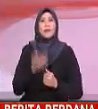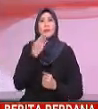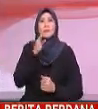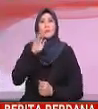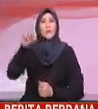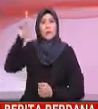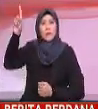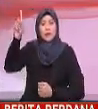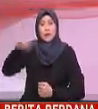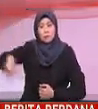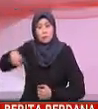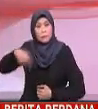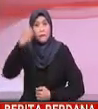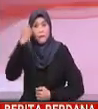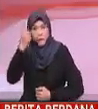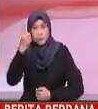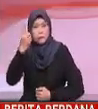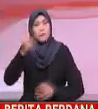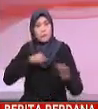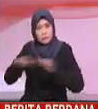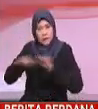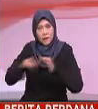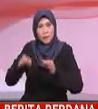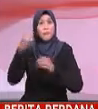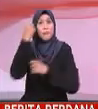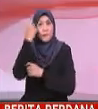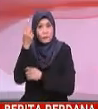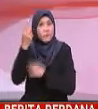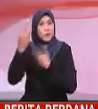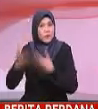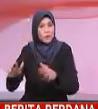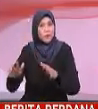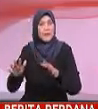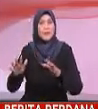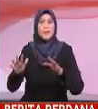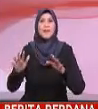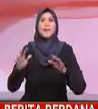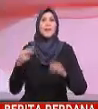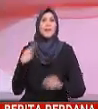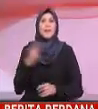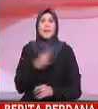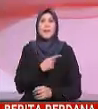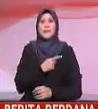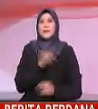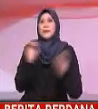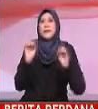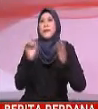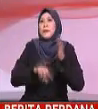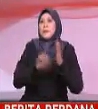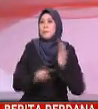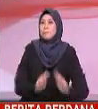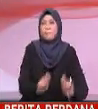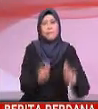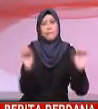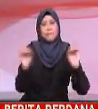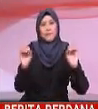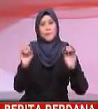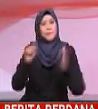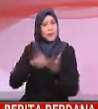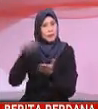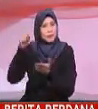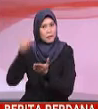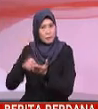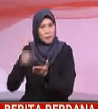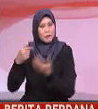alhamdulillah lah, lepas dia faham, dia dah faham apa yang kita jelaskan dan kita tak ada apa-apa tindakan kita buatlah. Cuma sometimes